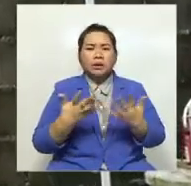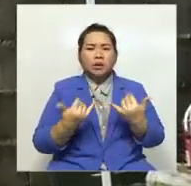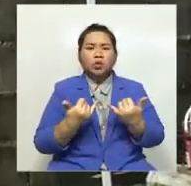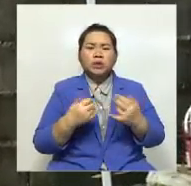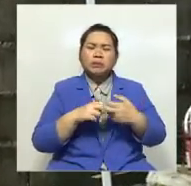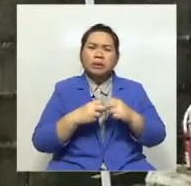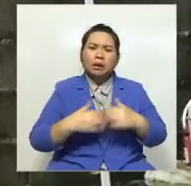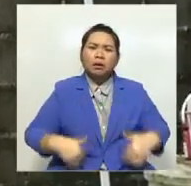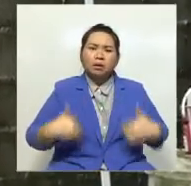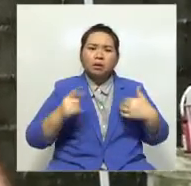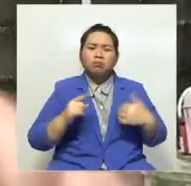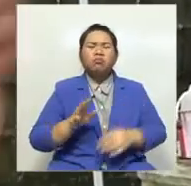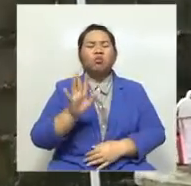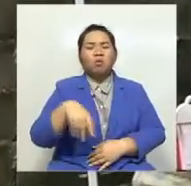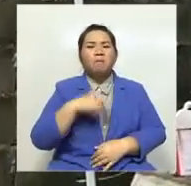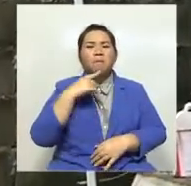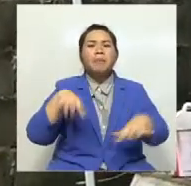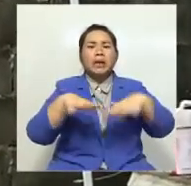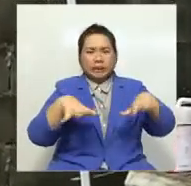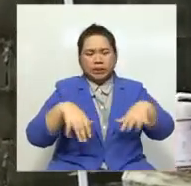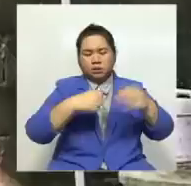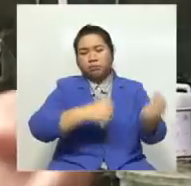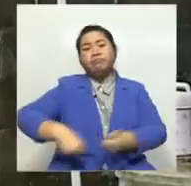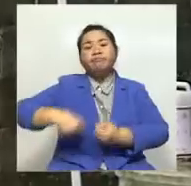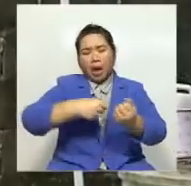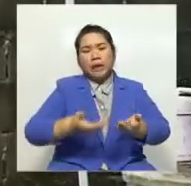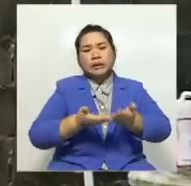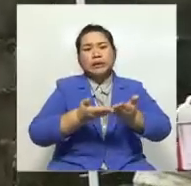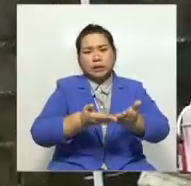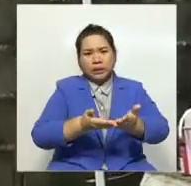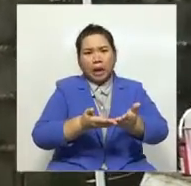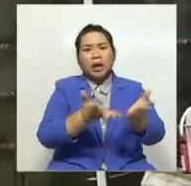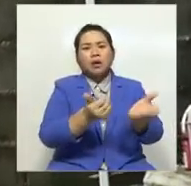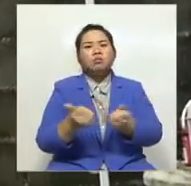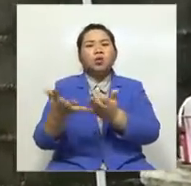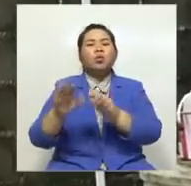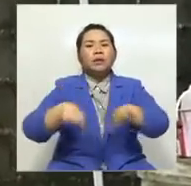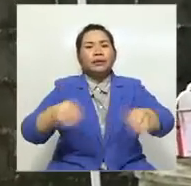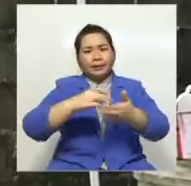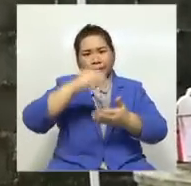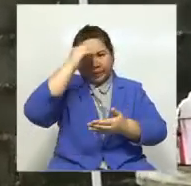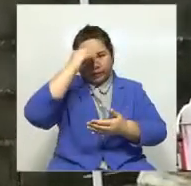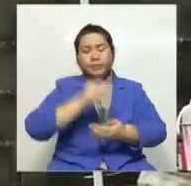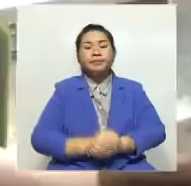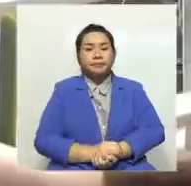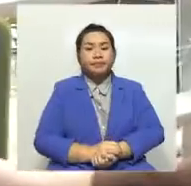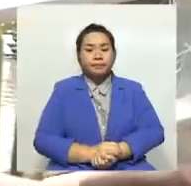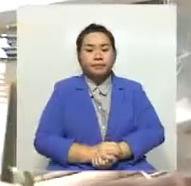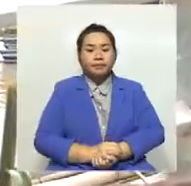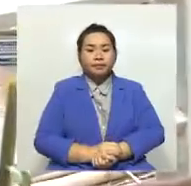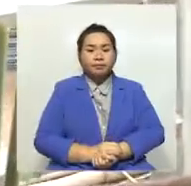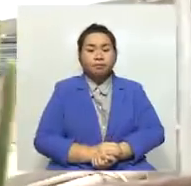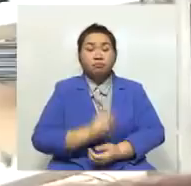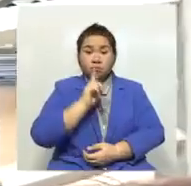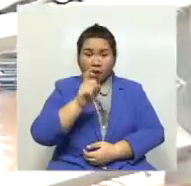แล้วใช้ช ี ว ิ ตย ัง ไงคะค ุ ณล ุ งคะเม ย์ก็อยู่ปกติครับก็ไปเอาเรือนี่นะครับส่งนักเรียนเนี่ยใช้เรือนี่นะครับ ใช้เรือ ครับผม นะคะเป็นย ัง ไงบ้